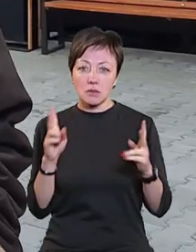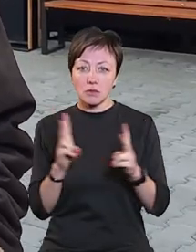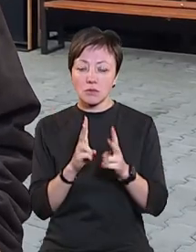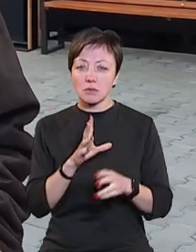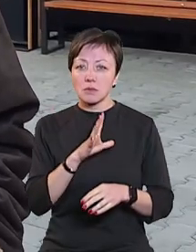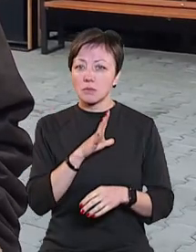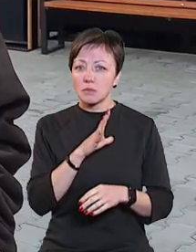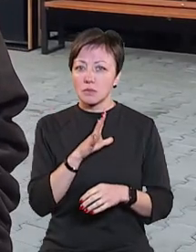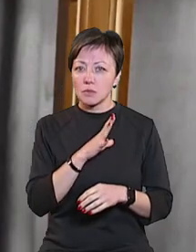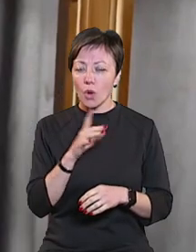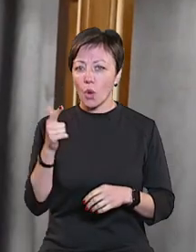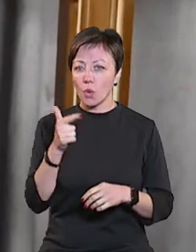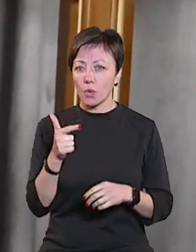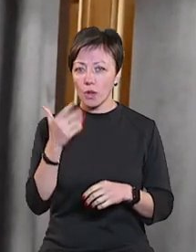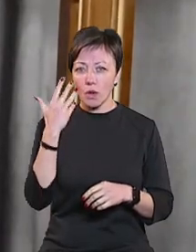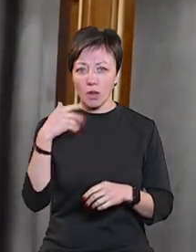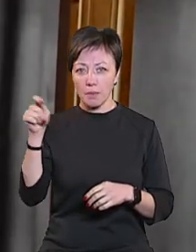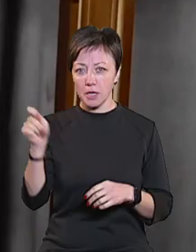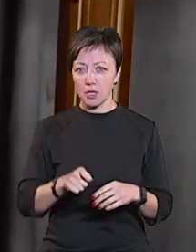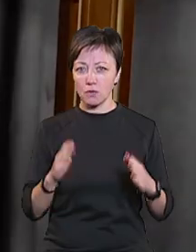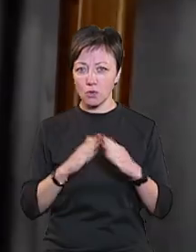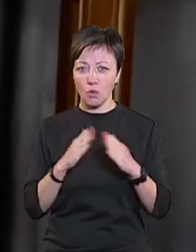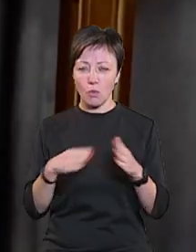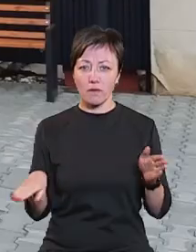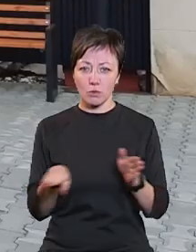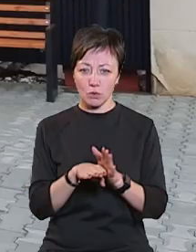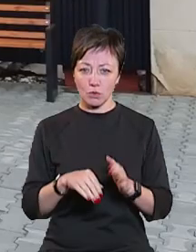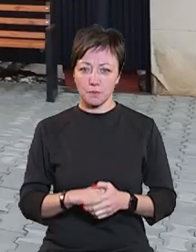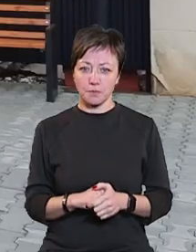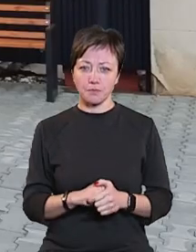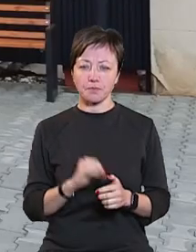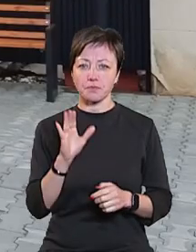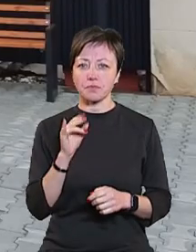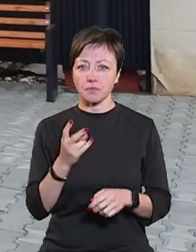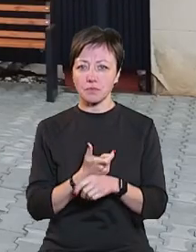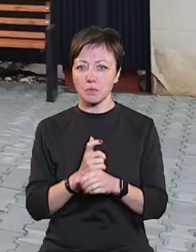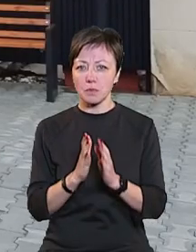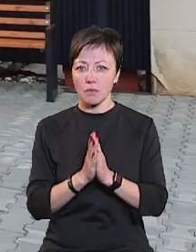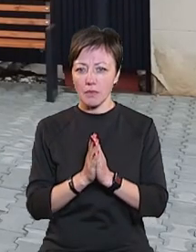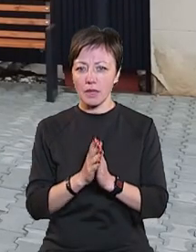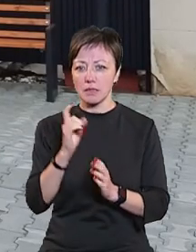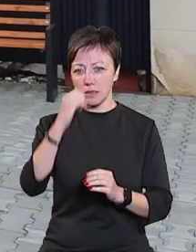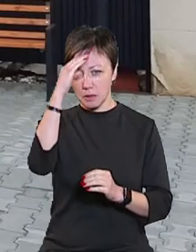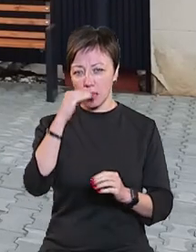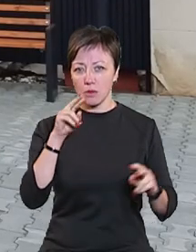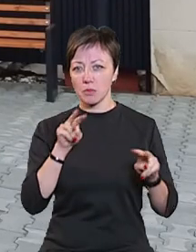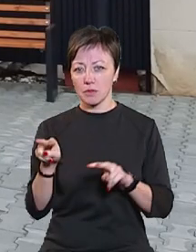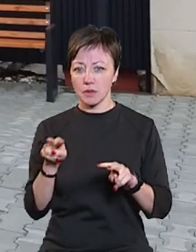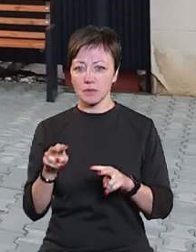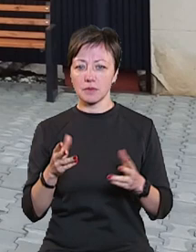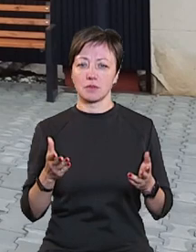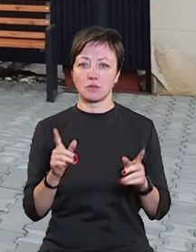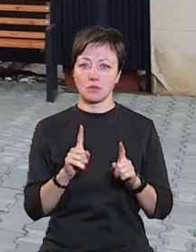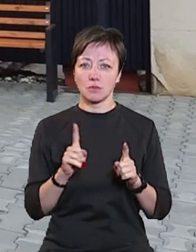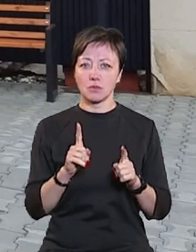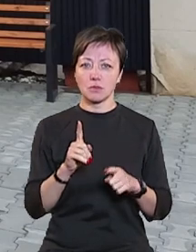Андрієм Войноловичем у грудні, коли він приїжджав додому у відпустку. Він дуже просив, щоб я за батьком подивився, там,